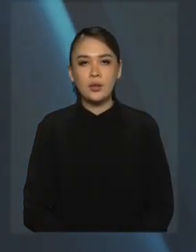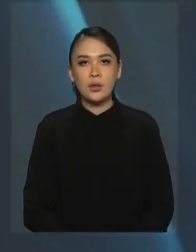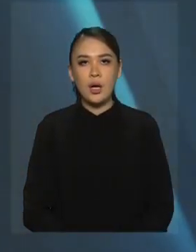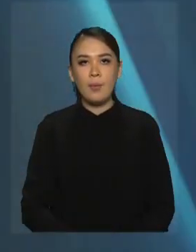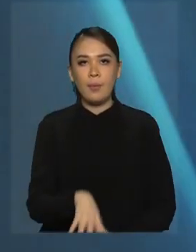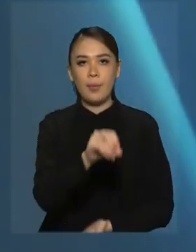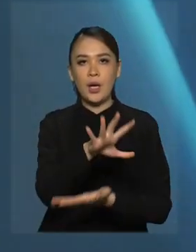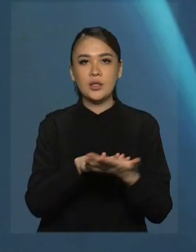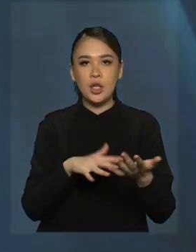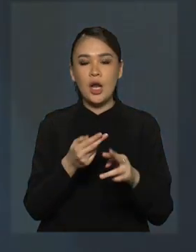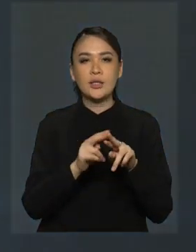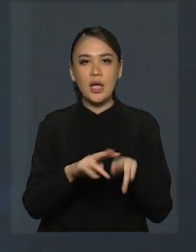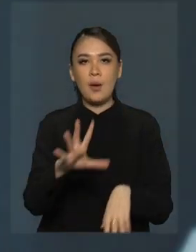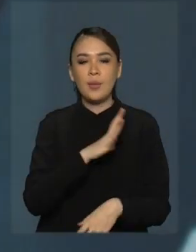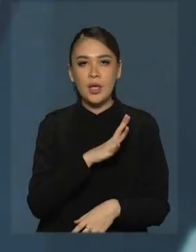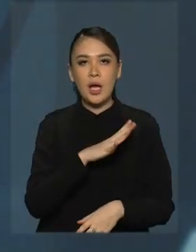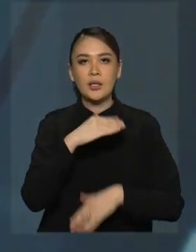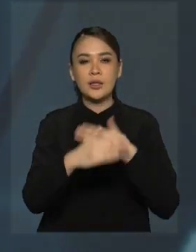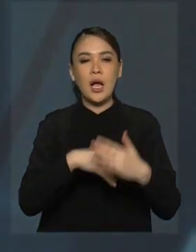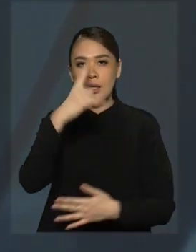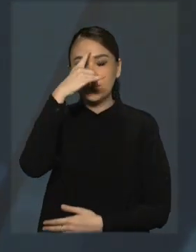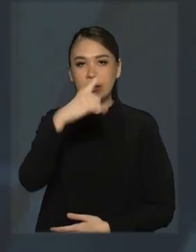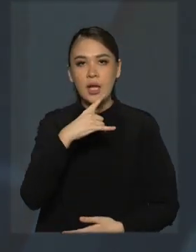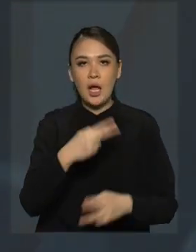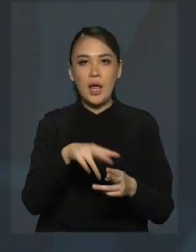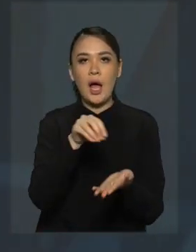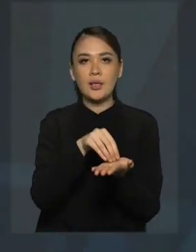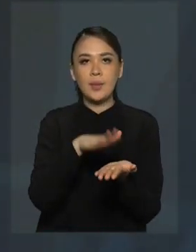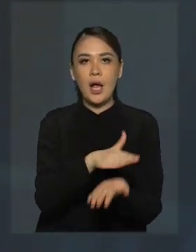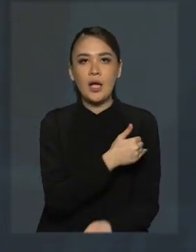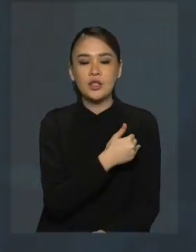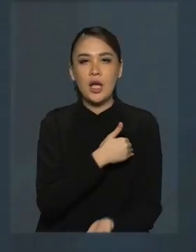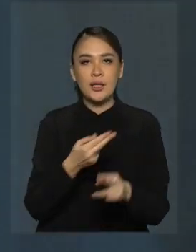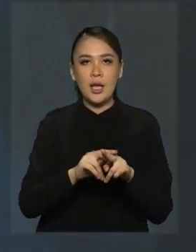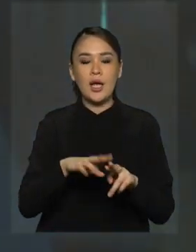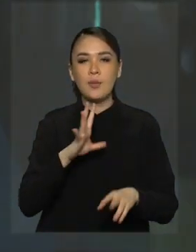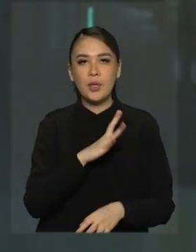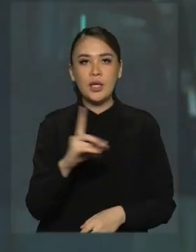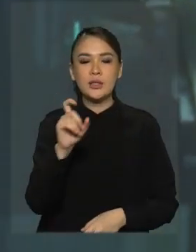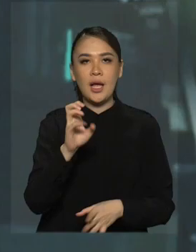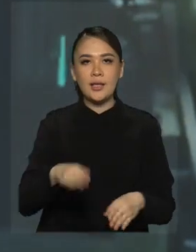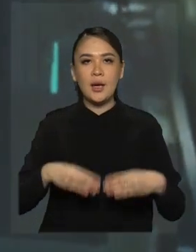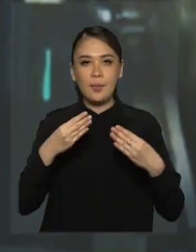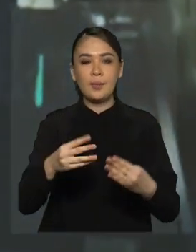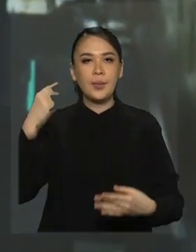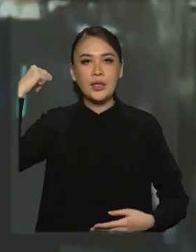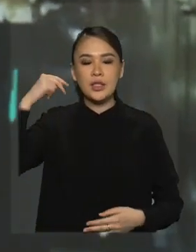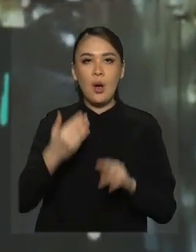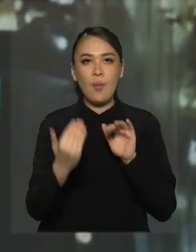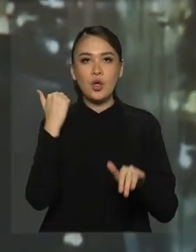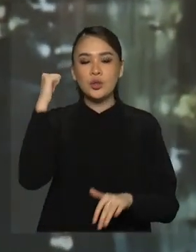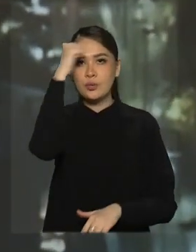Продолжая тему реформирования политической системы Казахстана, следует отметить, что мы на пороге реализации заданного президентом еще в прошлом